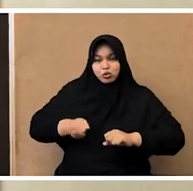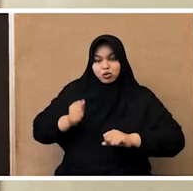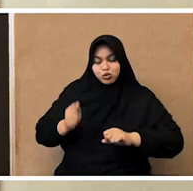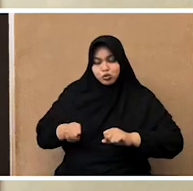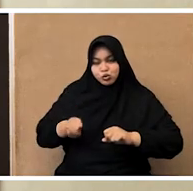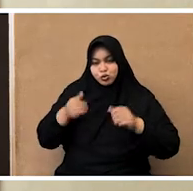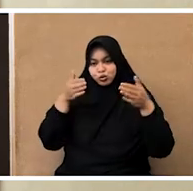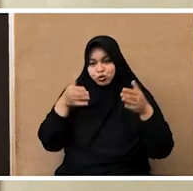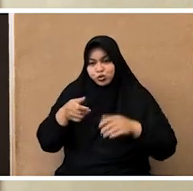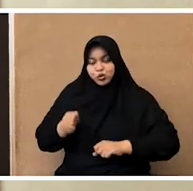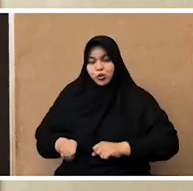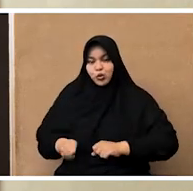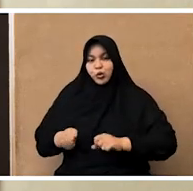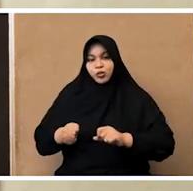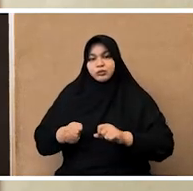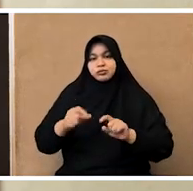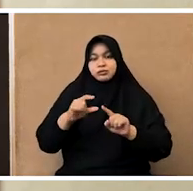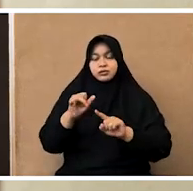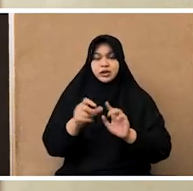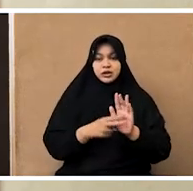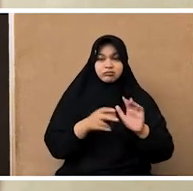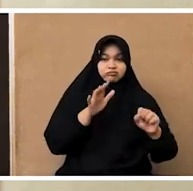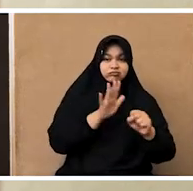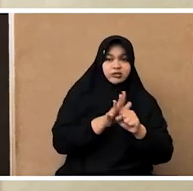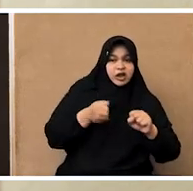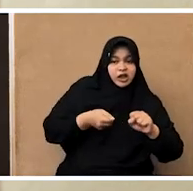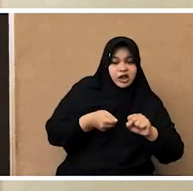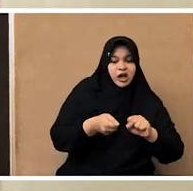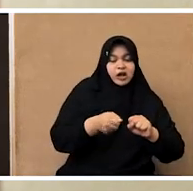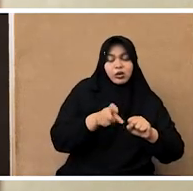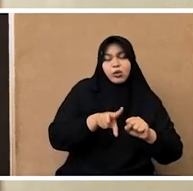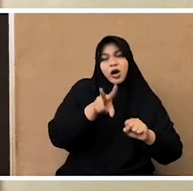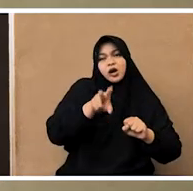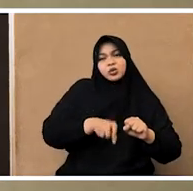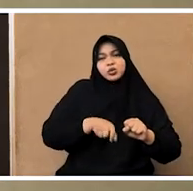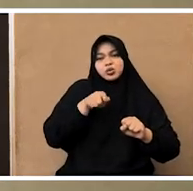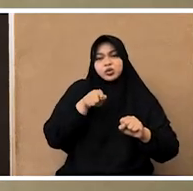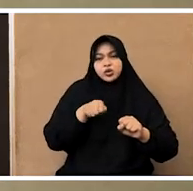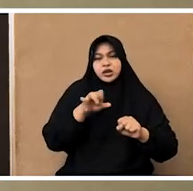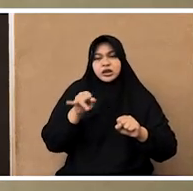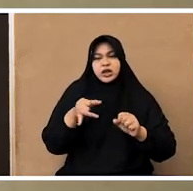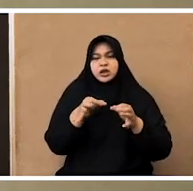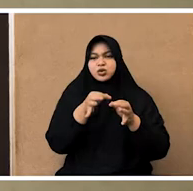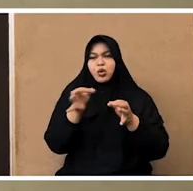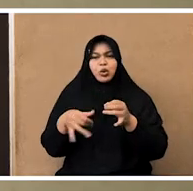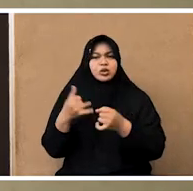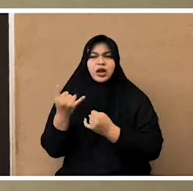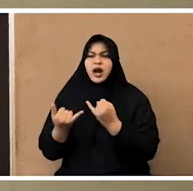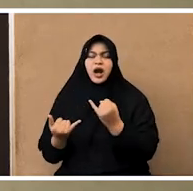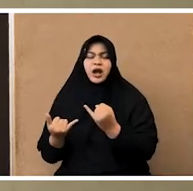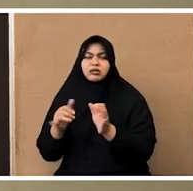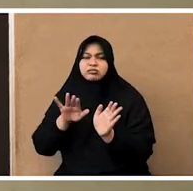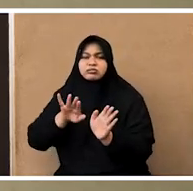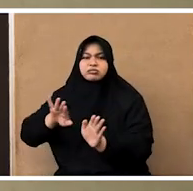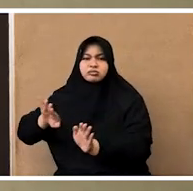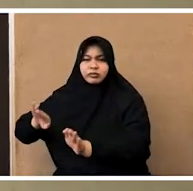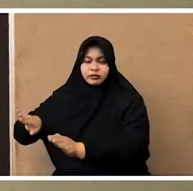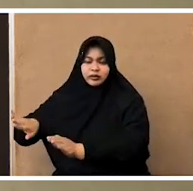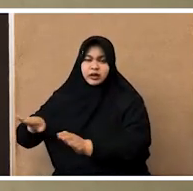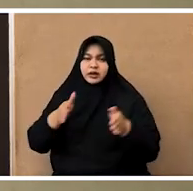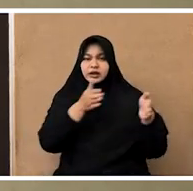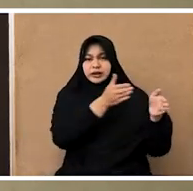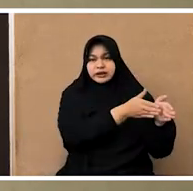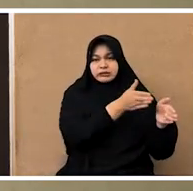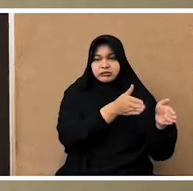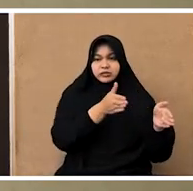itu sangat paham bahwa kalau bisa hukum pidana itu dijadikan solusi terakhir tuh untuk menghukum orang